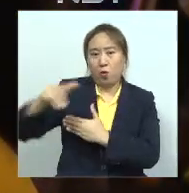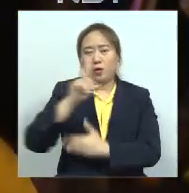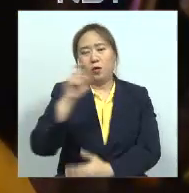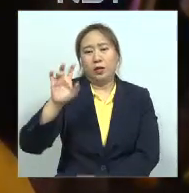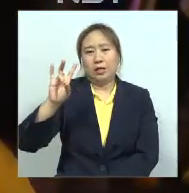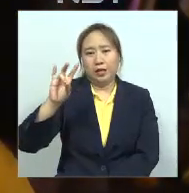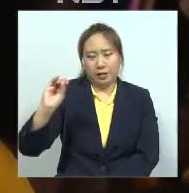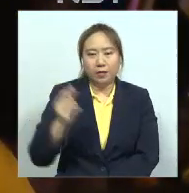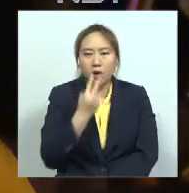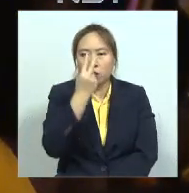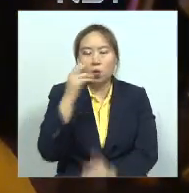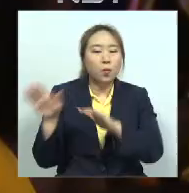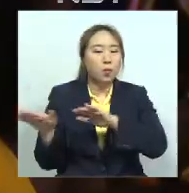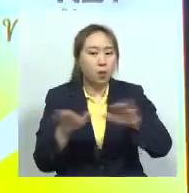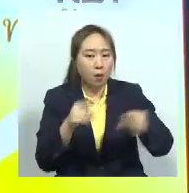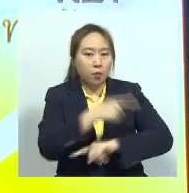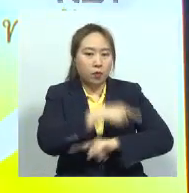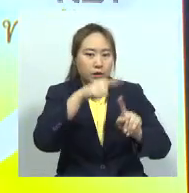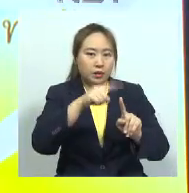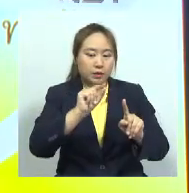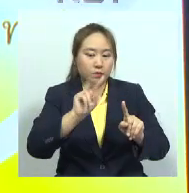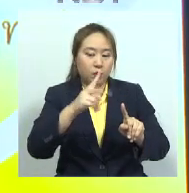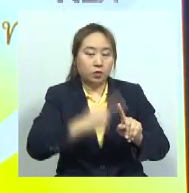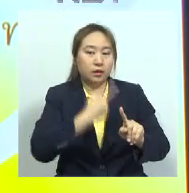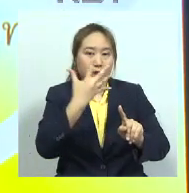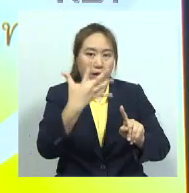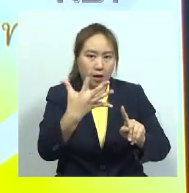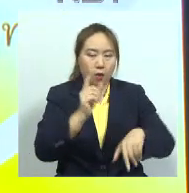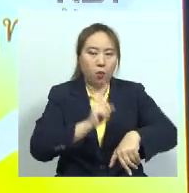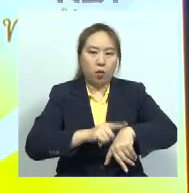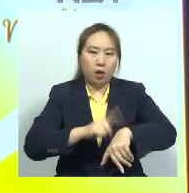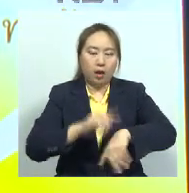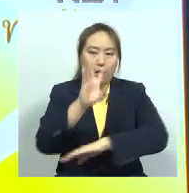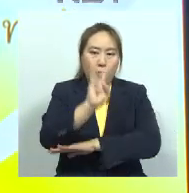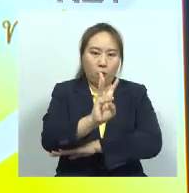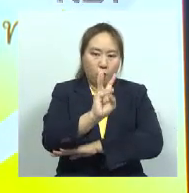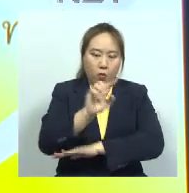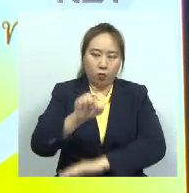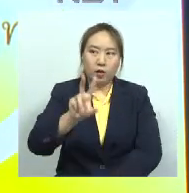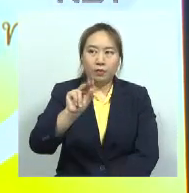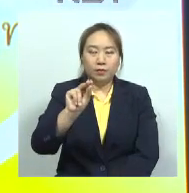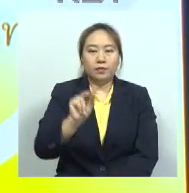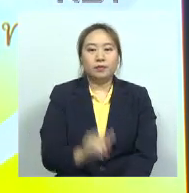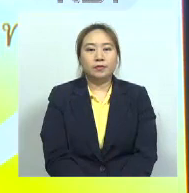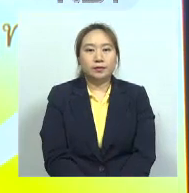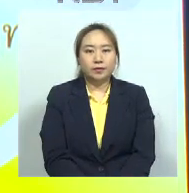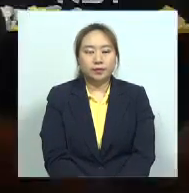โลกให้ได้รับชมพร้อมกันในวันที่22พฤษภาคมนี้เวลา 18:30 นนะ